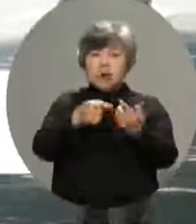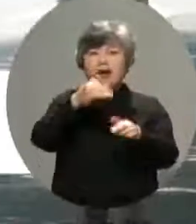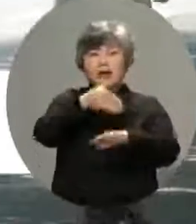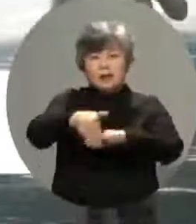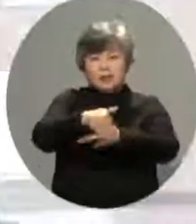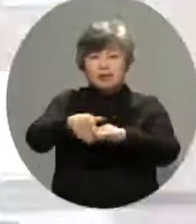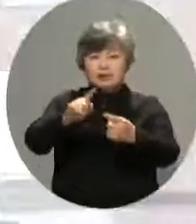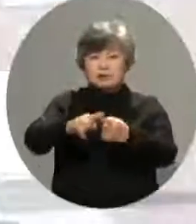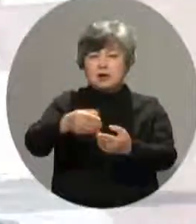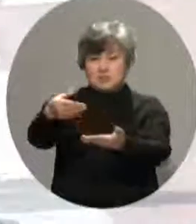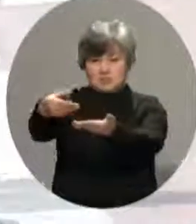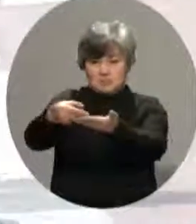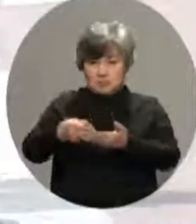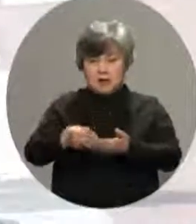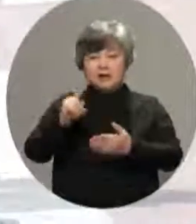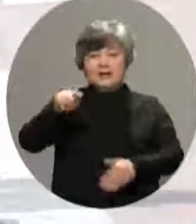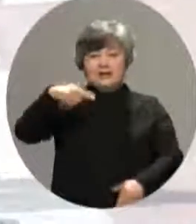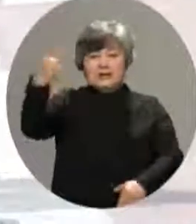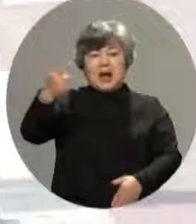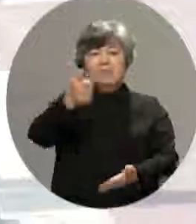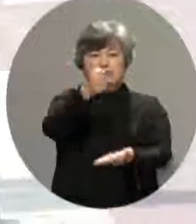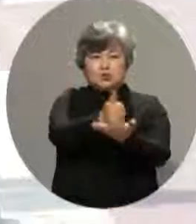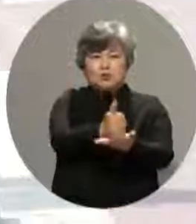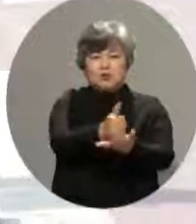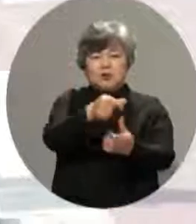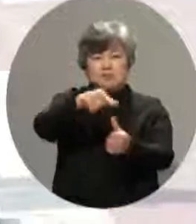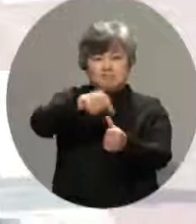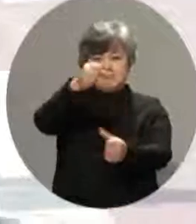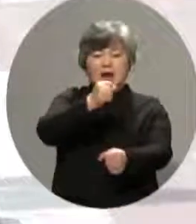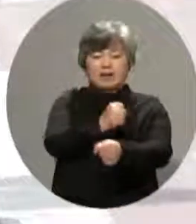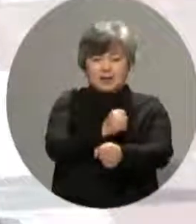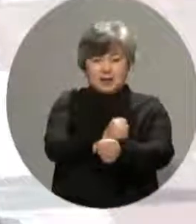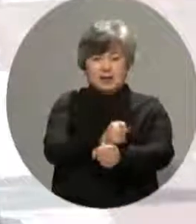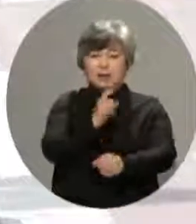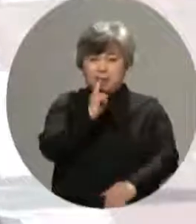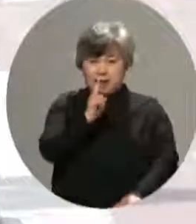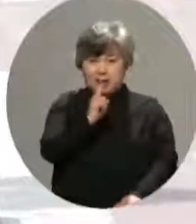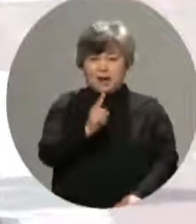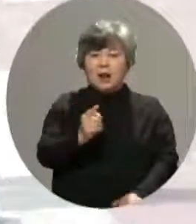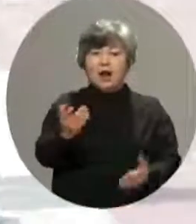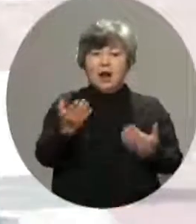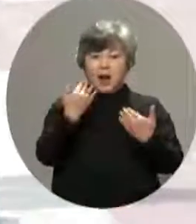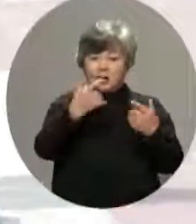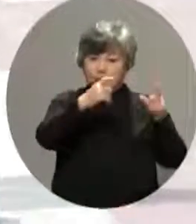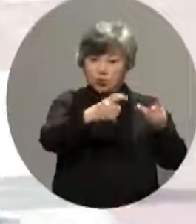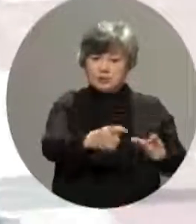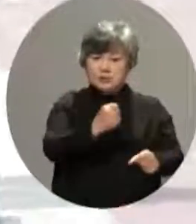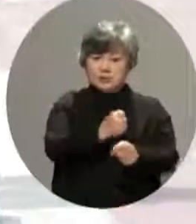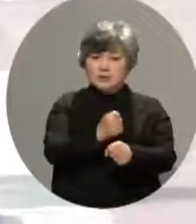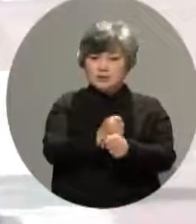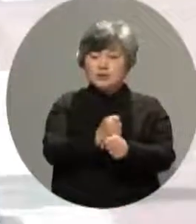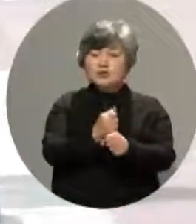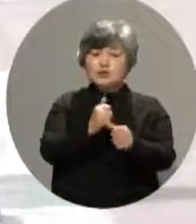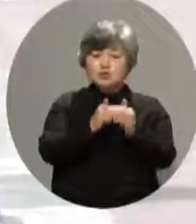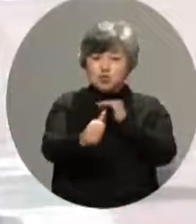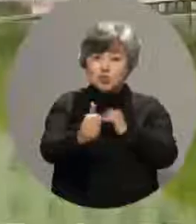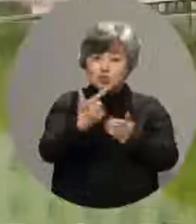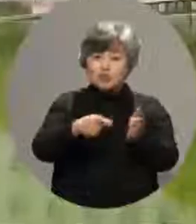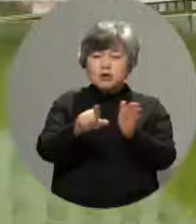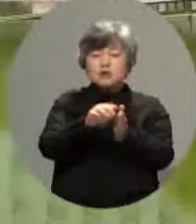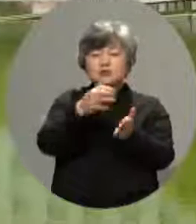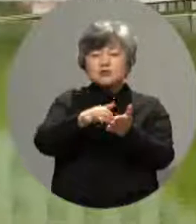등을 제출받아 차기 총장을 선 임하겠다 고 밝혔습니다 학원 측은 총장 후보자를 평가할 위원